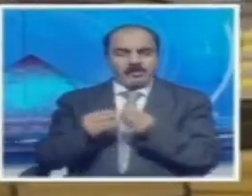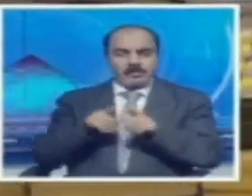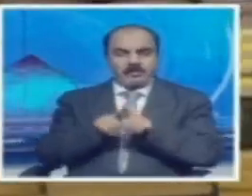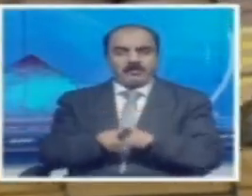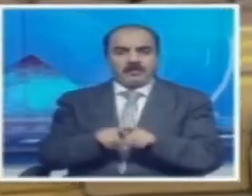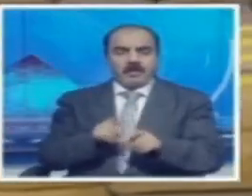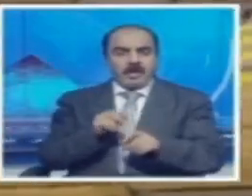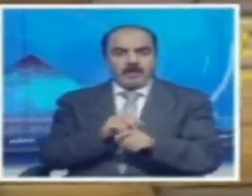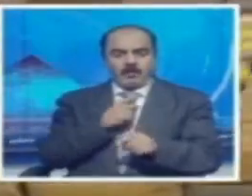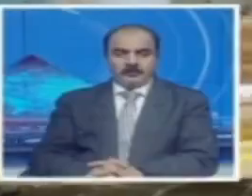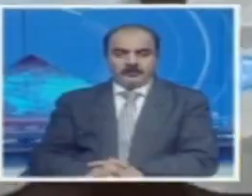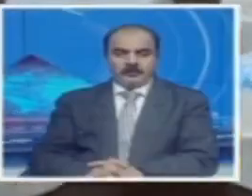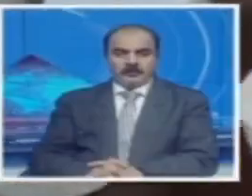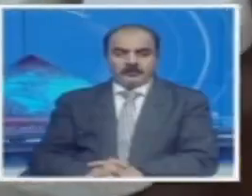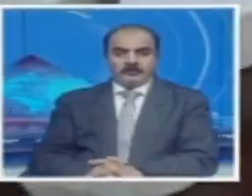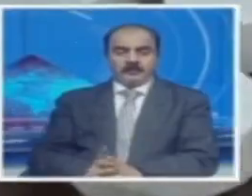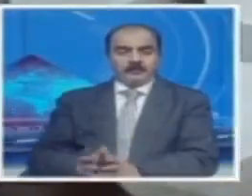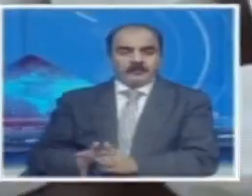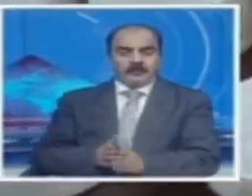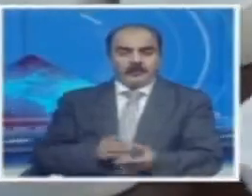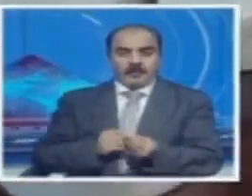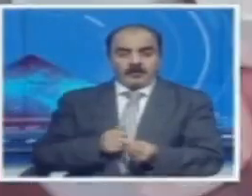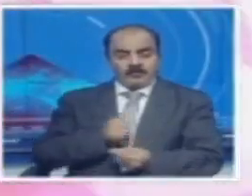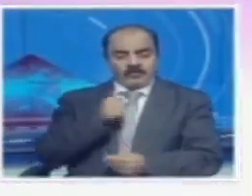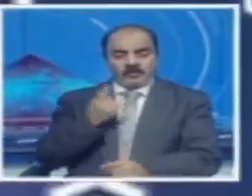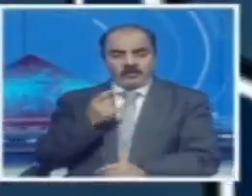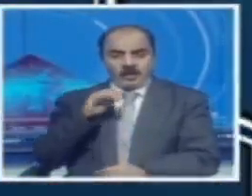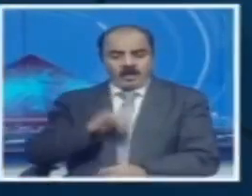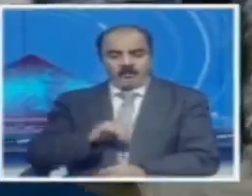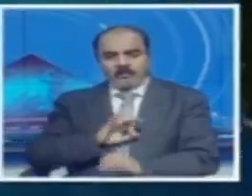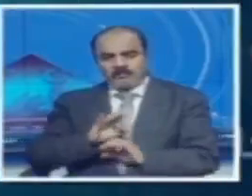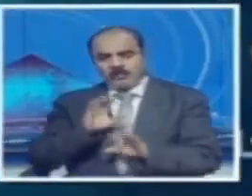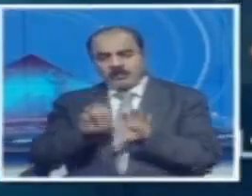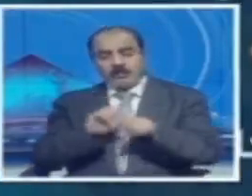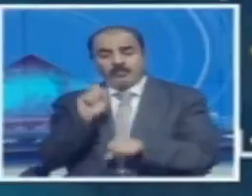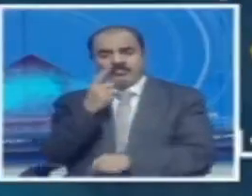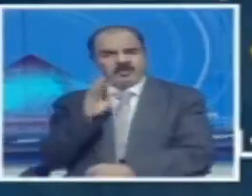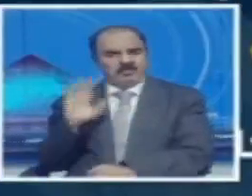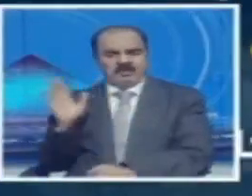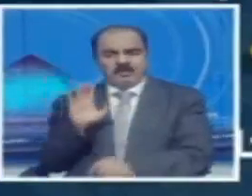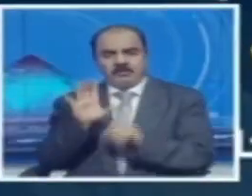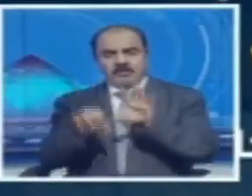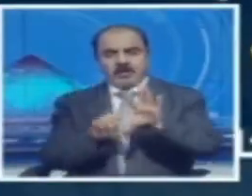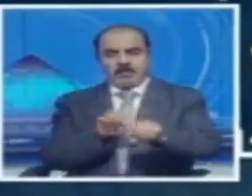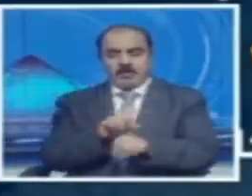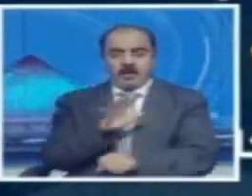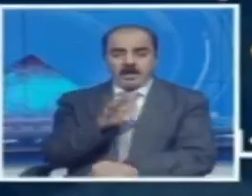وإحباط مخططات ترويجها. في هذا الإطار نجحت أجهزة وزارة الداخلية خلال شهر في ضبط